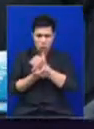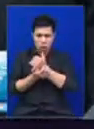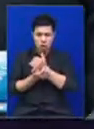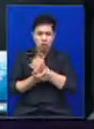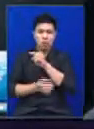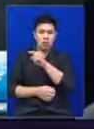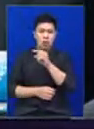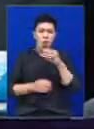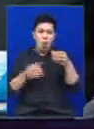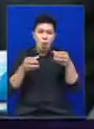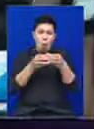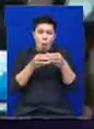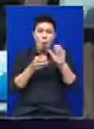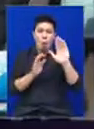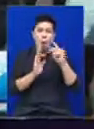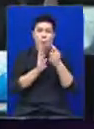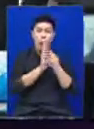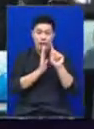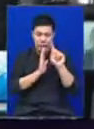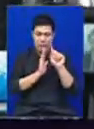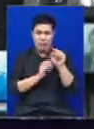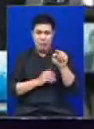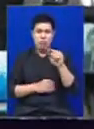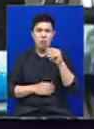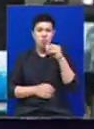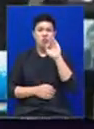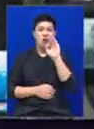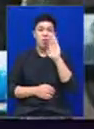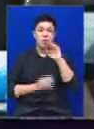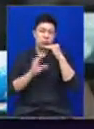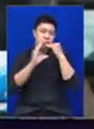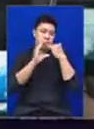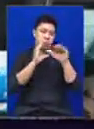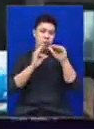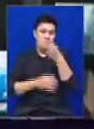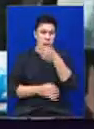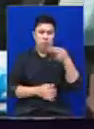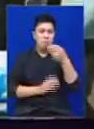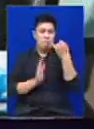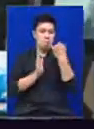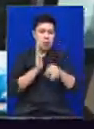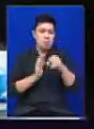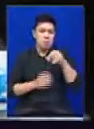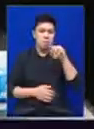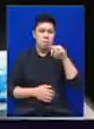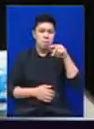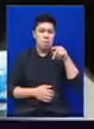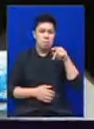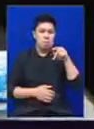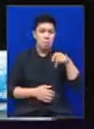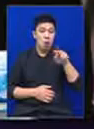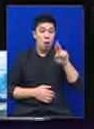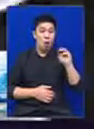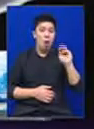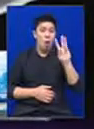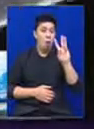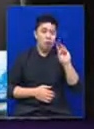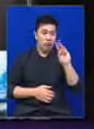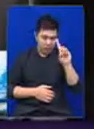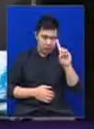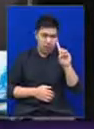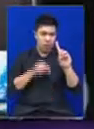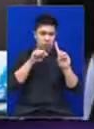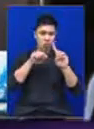1ในจังหวัดขอนแก่นโพสต์ข้อความผ่าน Facebook ซึ่งเข้าข่ายความผิดมาตรา61วรรค2ของพระราชบัญญัติประชามติโด